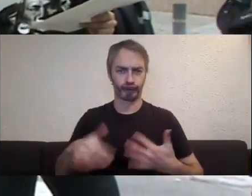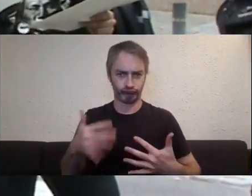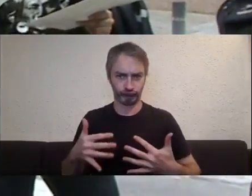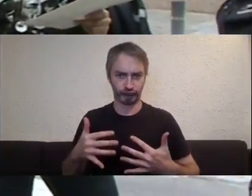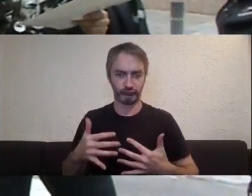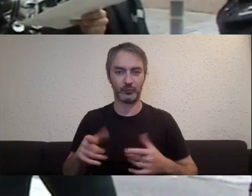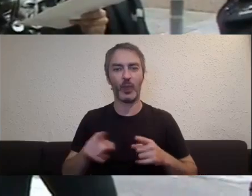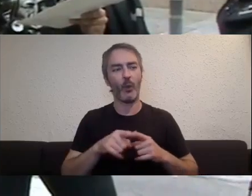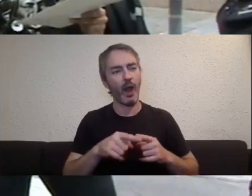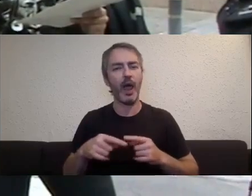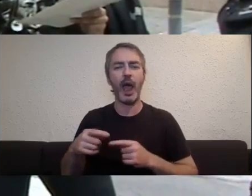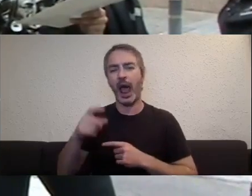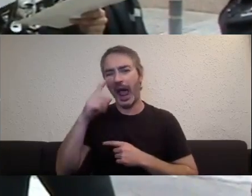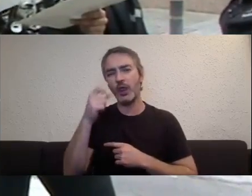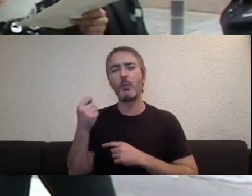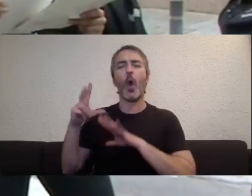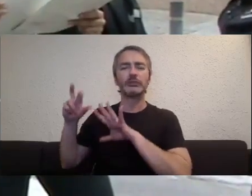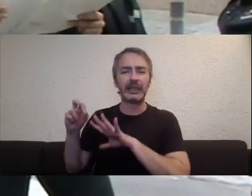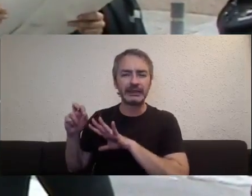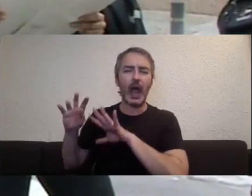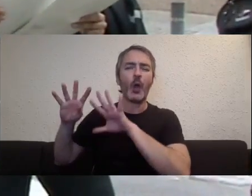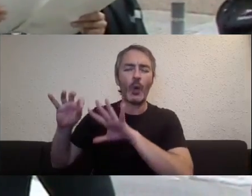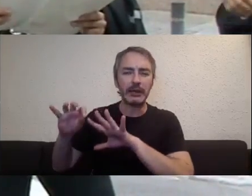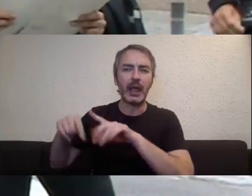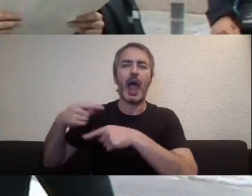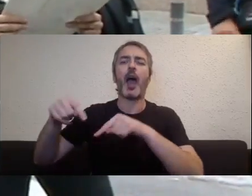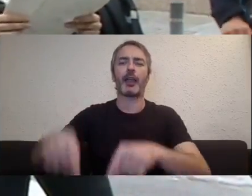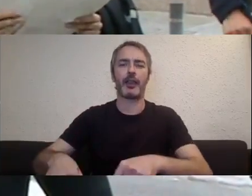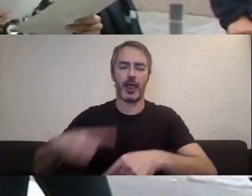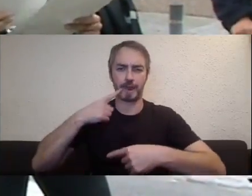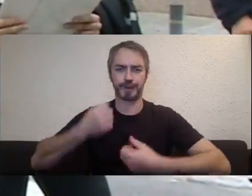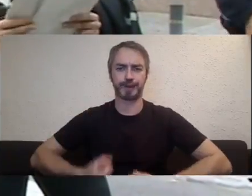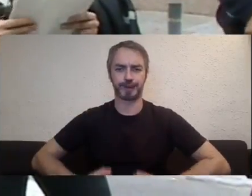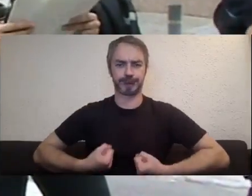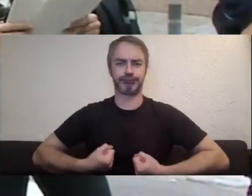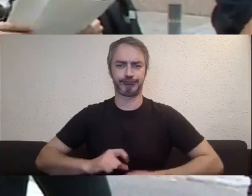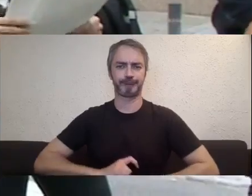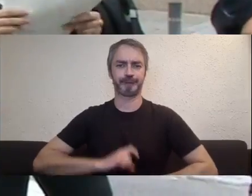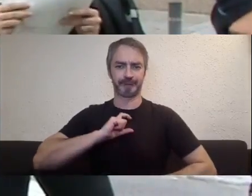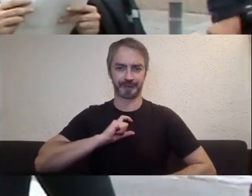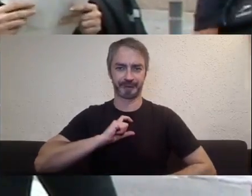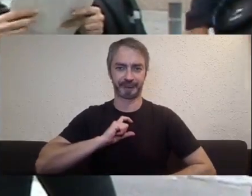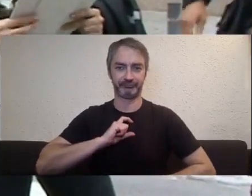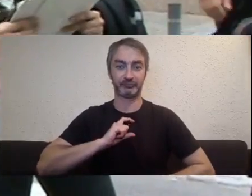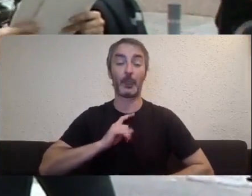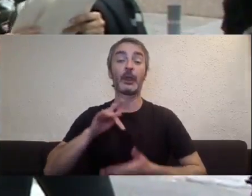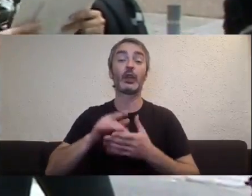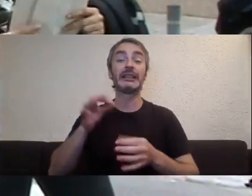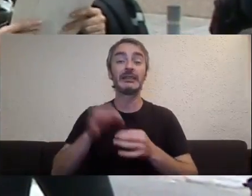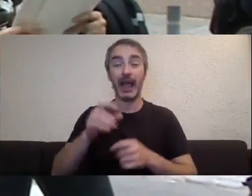agafar tota l'herència d'aquest moviment de finals dels 80 i principis dels 90. I la fortalesa es va veure aquí,